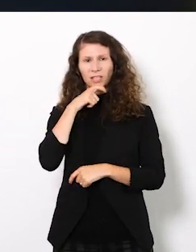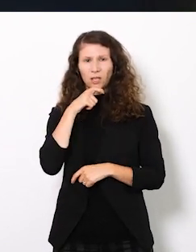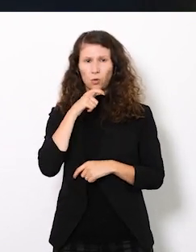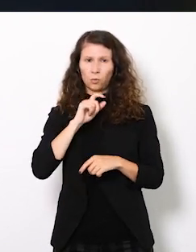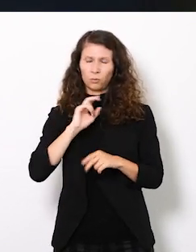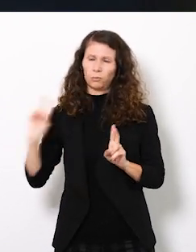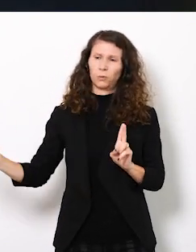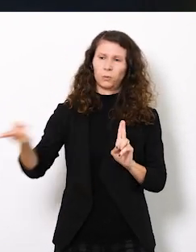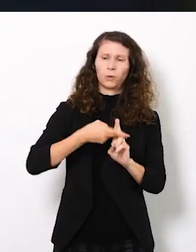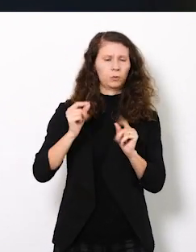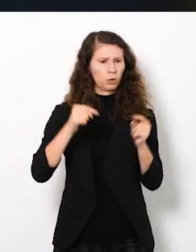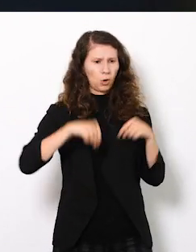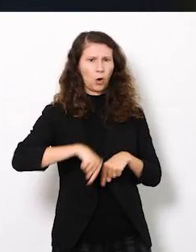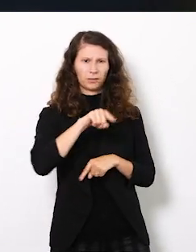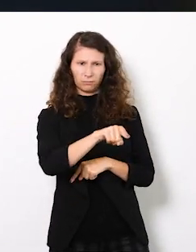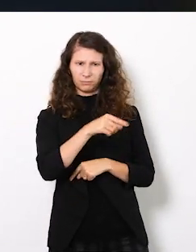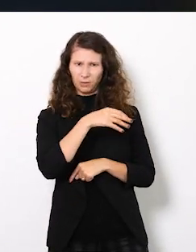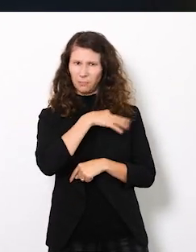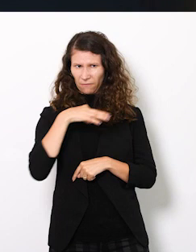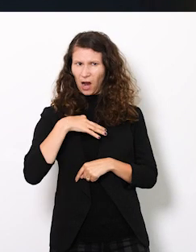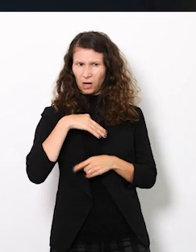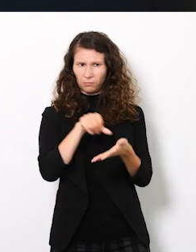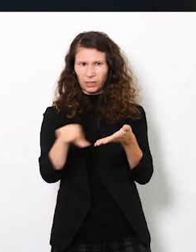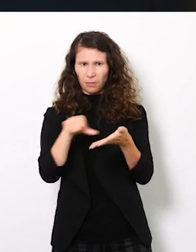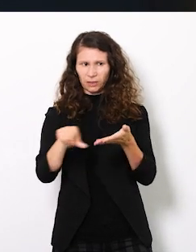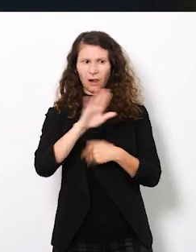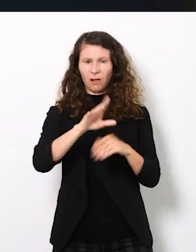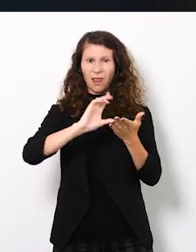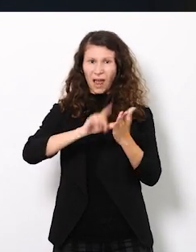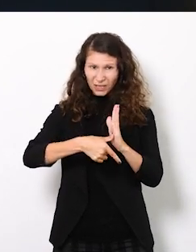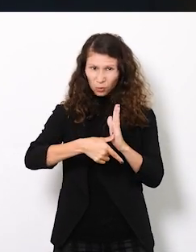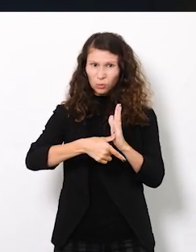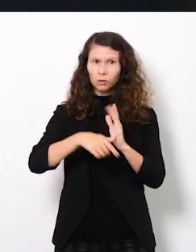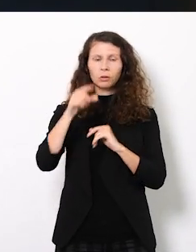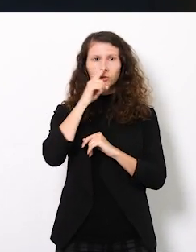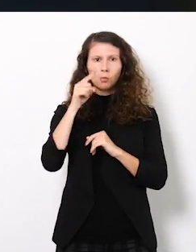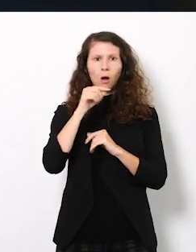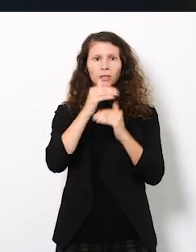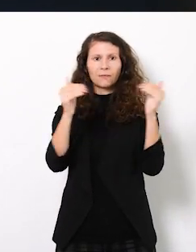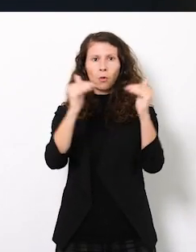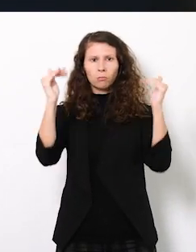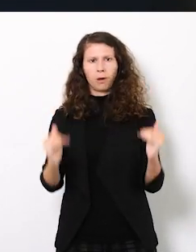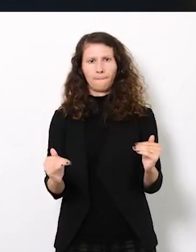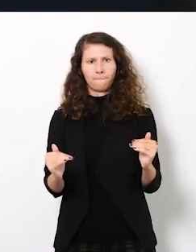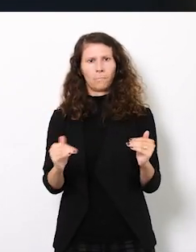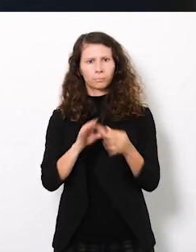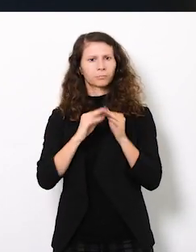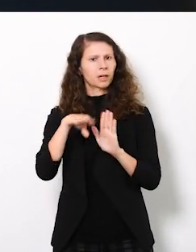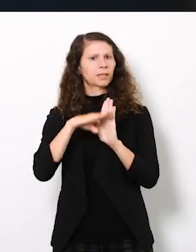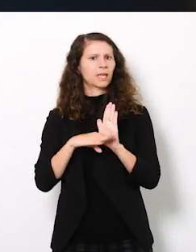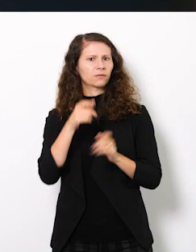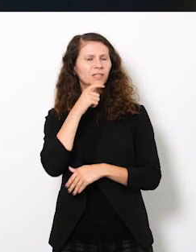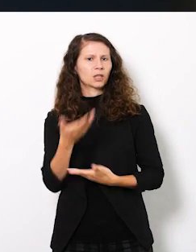würden ja die heute privat bezahlten, liquidierten Leistungen nur noch auf dem Niveau der gesetzlichen finanziert werden.